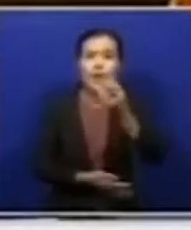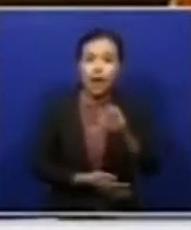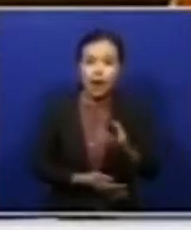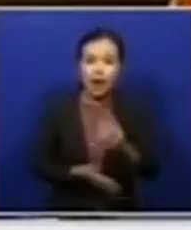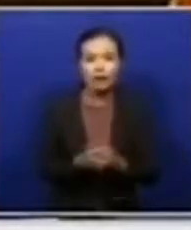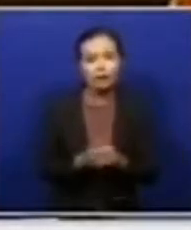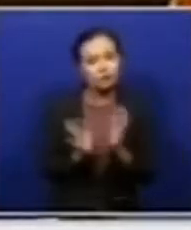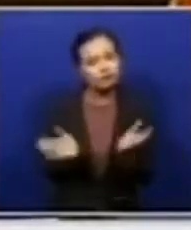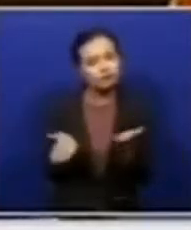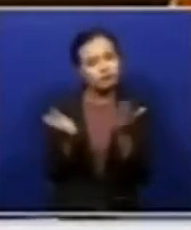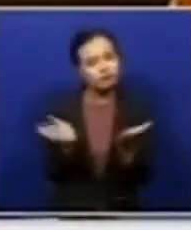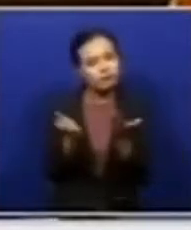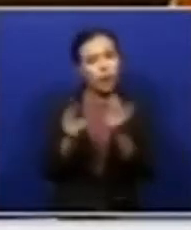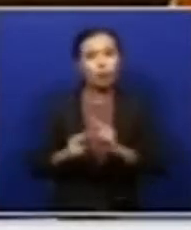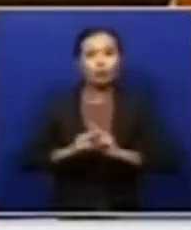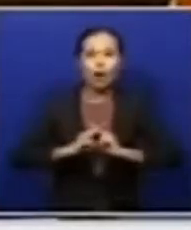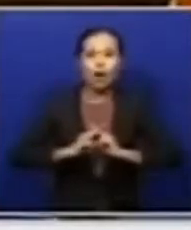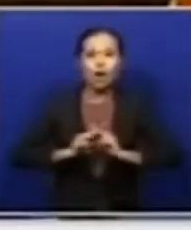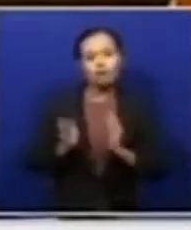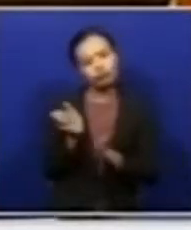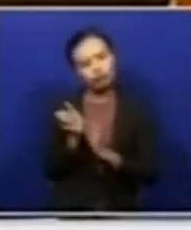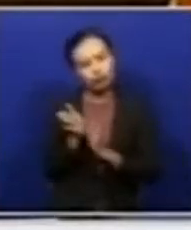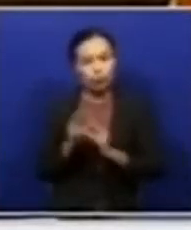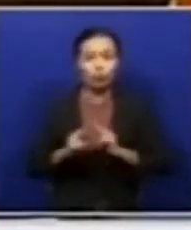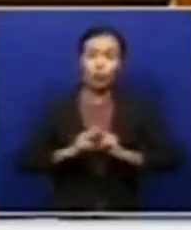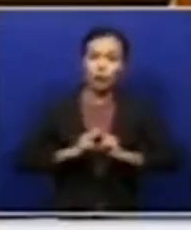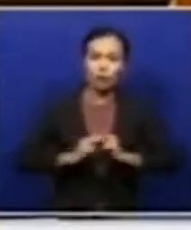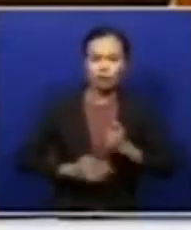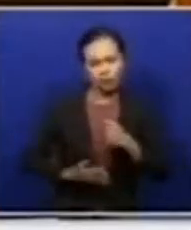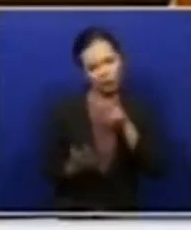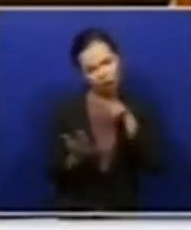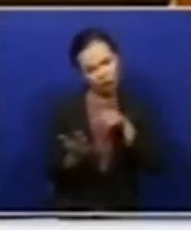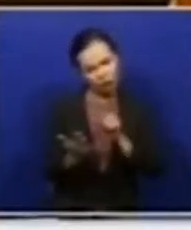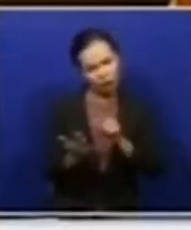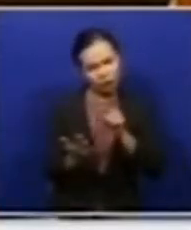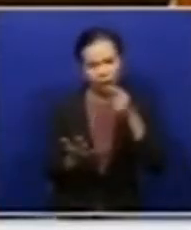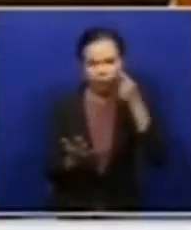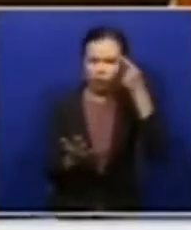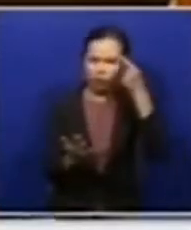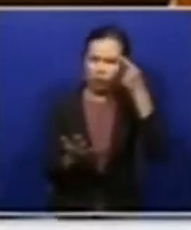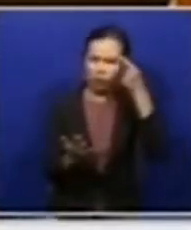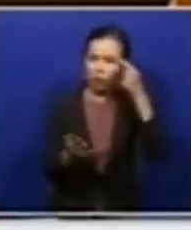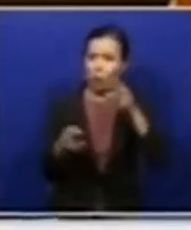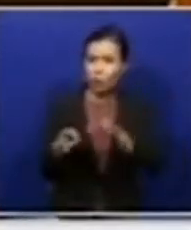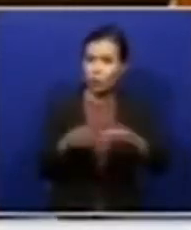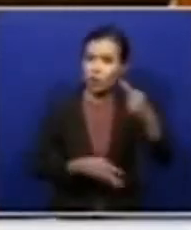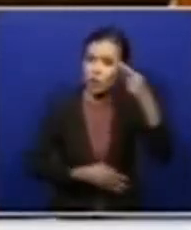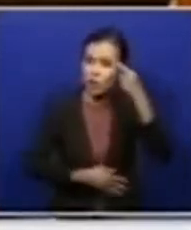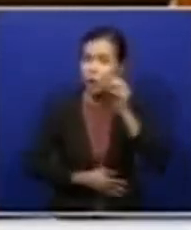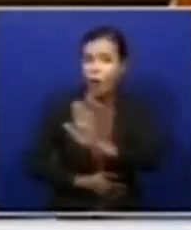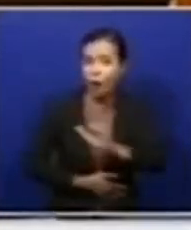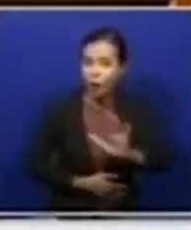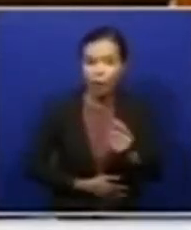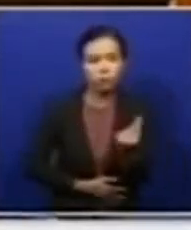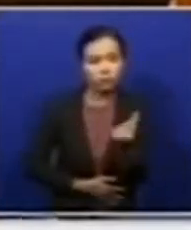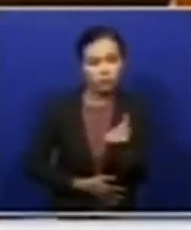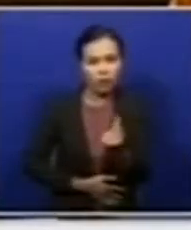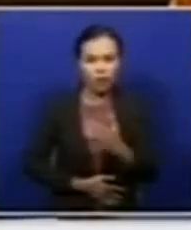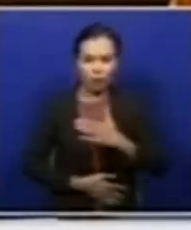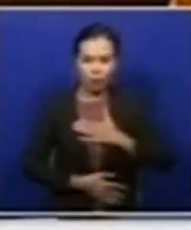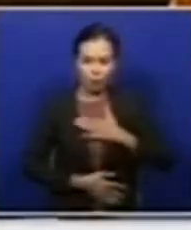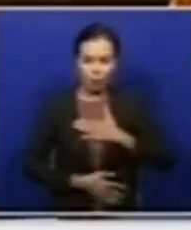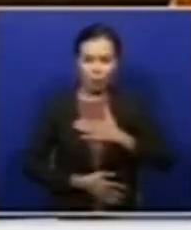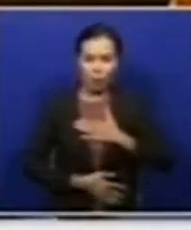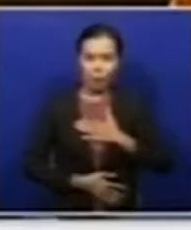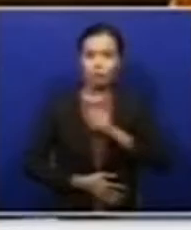หมือนว่ามันมาอวยตัวเองก็ว่าได้ผมก็อ่านไปก็บางอย่างเนี่ยมันอาจจะเป็นมุมมองของท่านเองอย่างเดียวนะครับผมในฐานะผู้แ